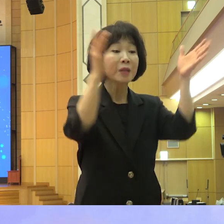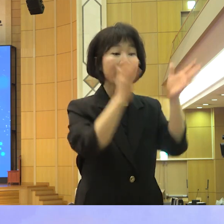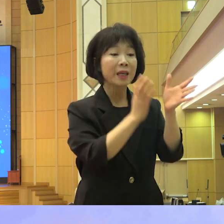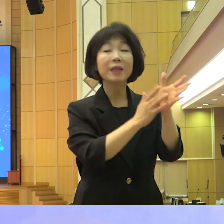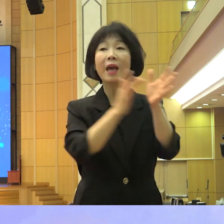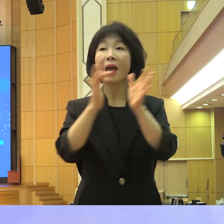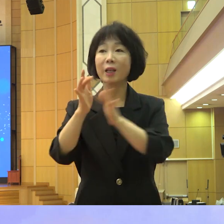부르셨어요.